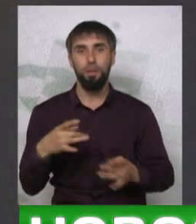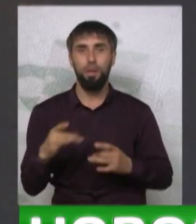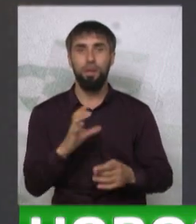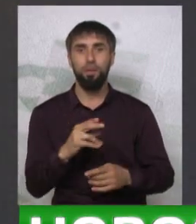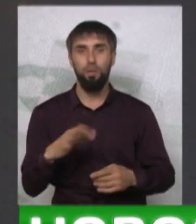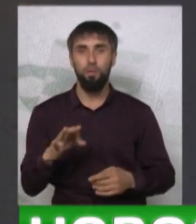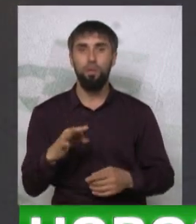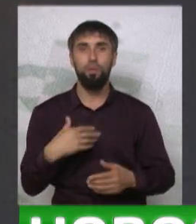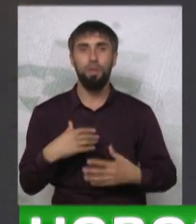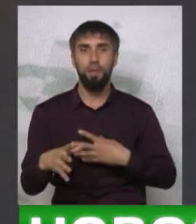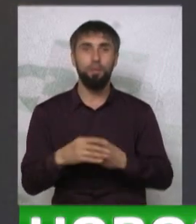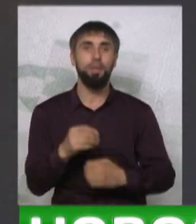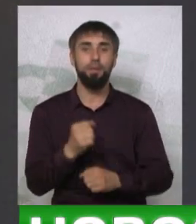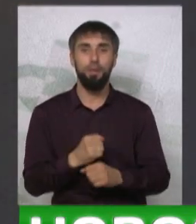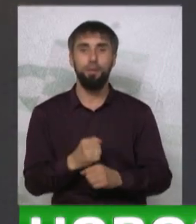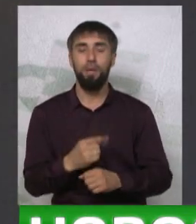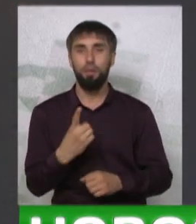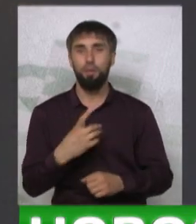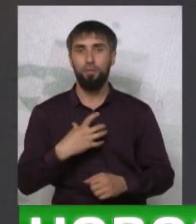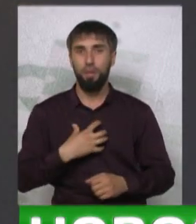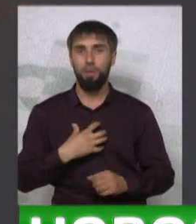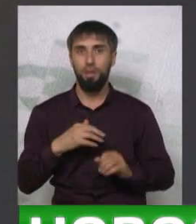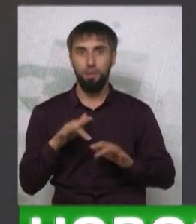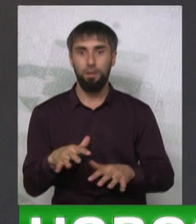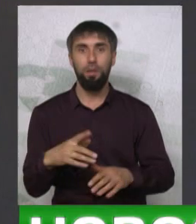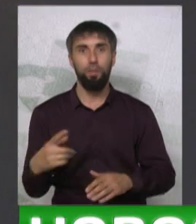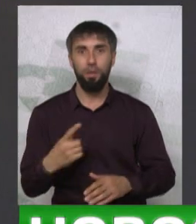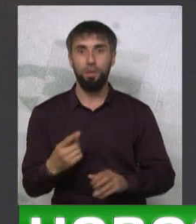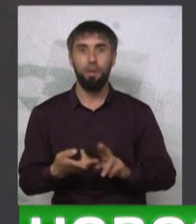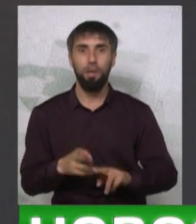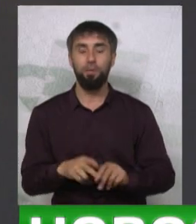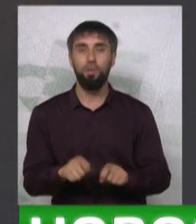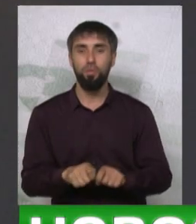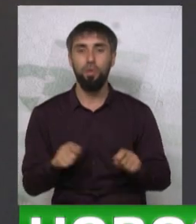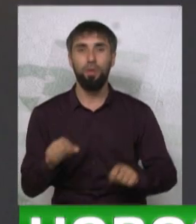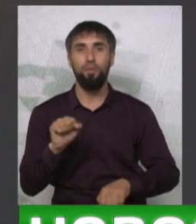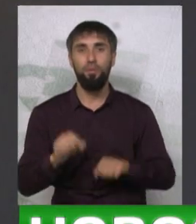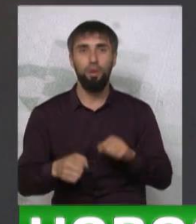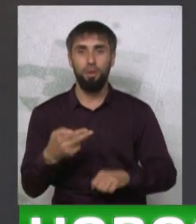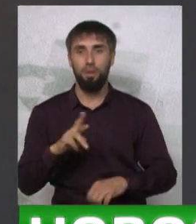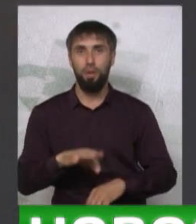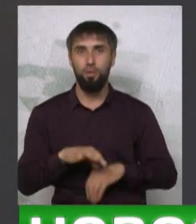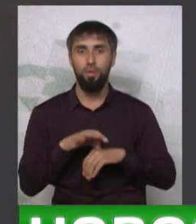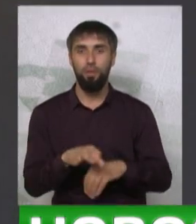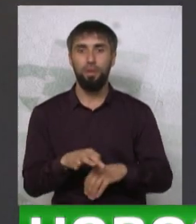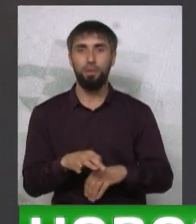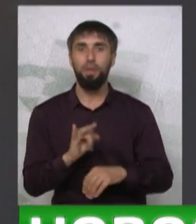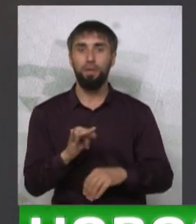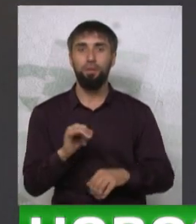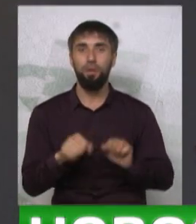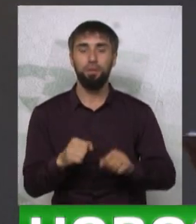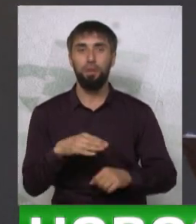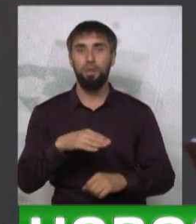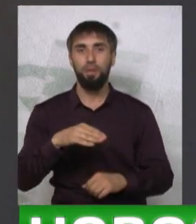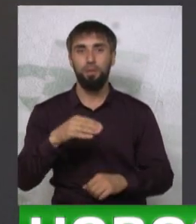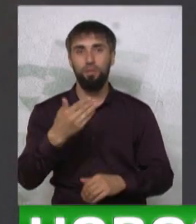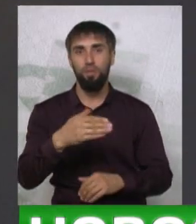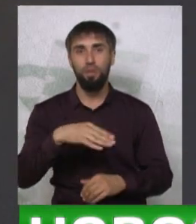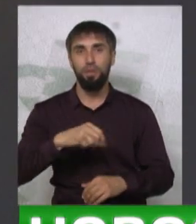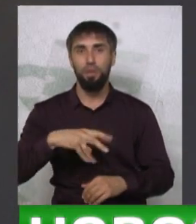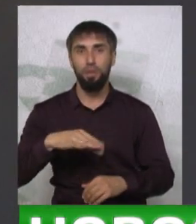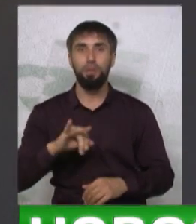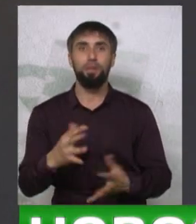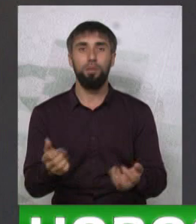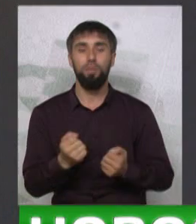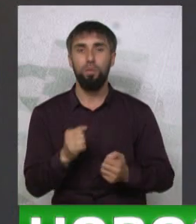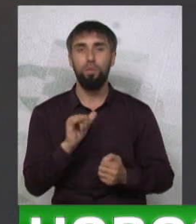СКФО, мы вместе делаем два важнейших дела. Первое – это создание возможности для проявления их способностей и талантов, обретение